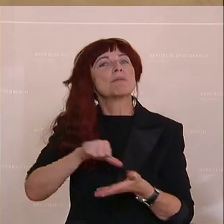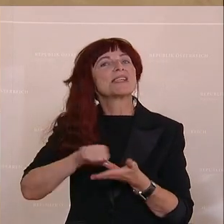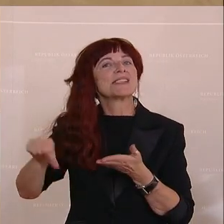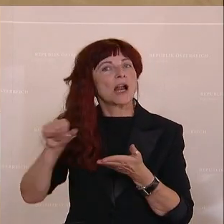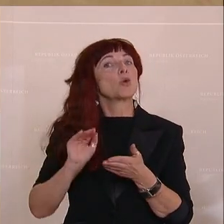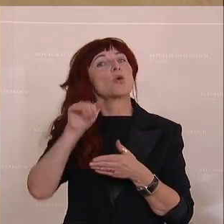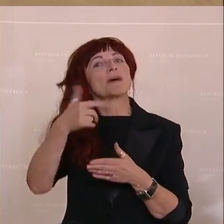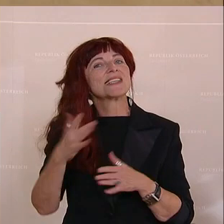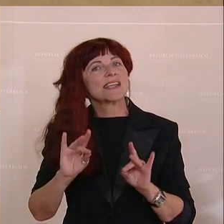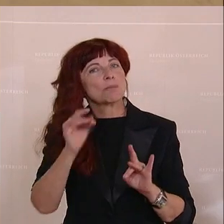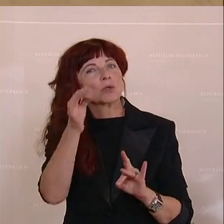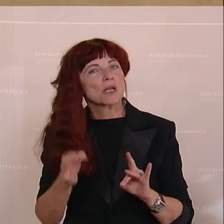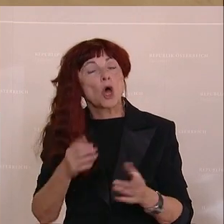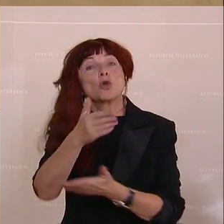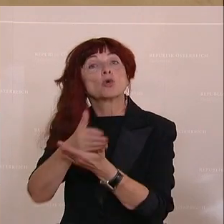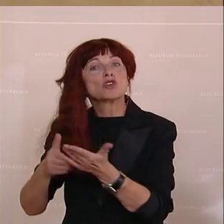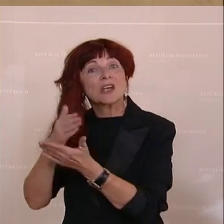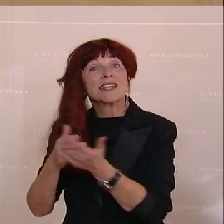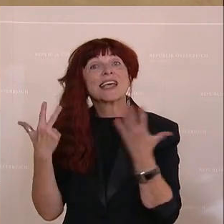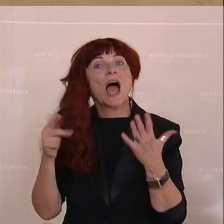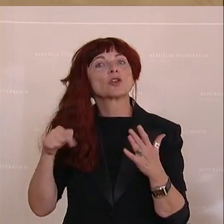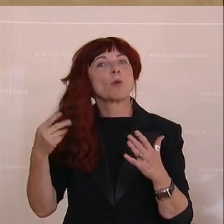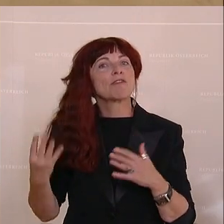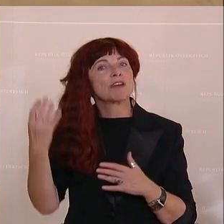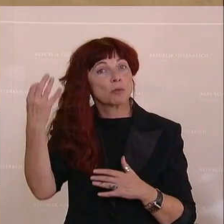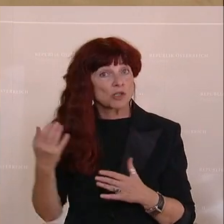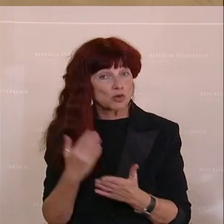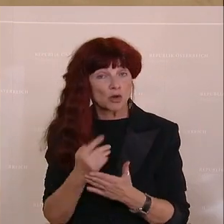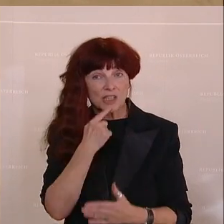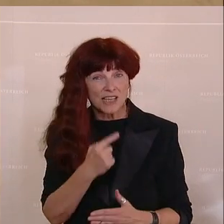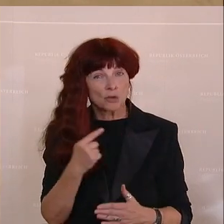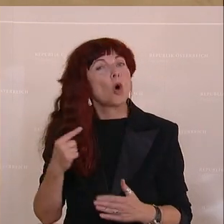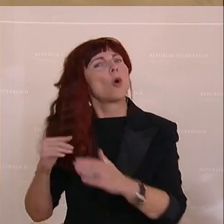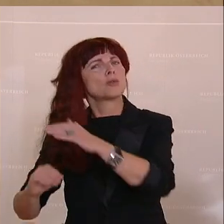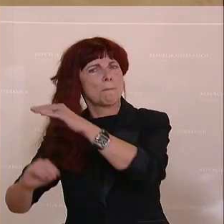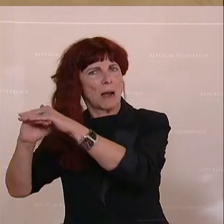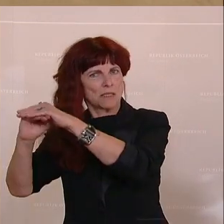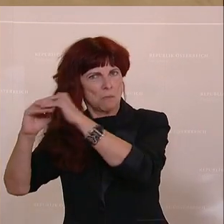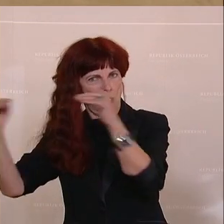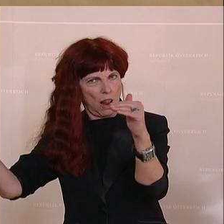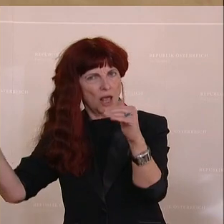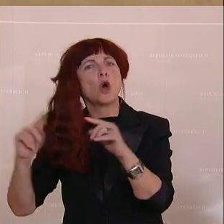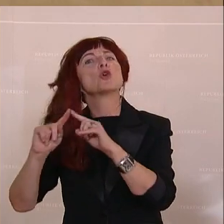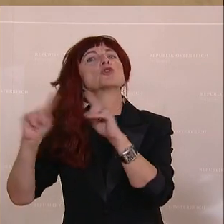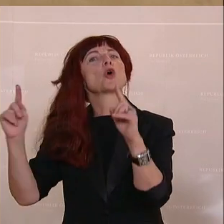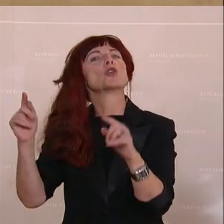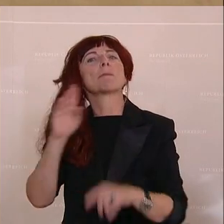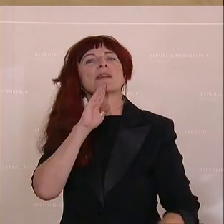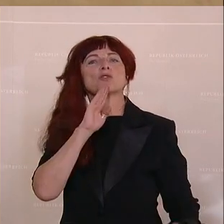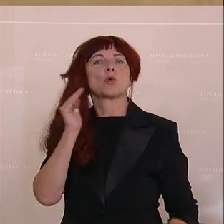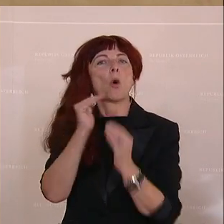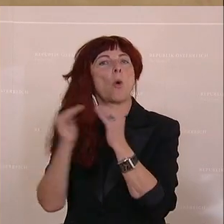durchschnittliche Pension, habe ich schon erwähnt, auf 8,4%. Und wir ziehen einen Deckel ein, dass die Pensionen, die Sonderpensionen, die hohen